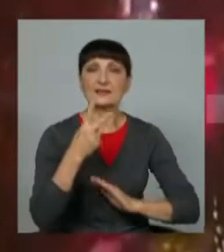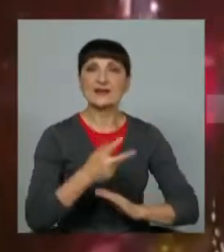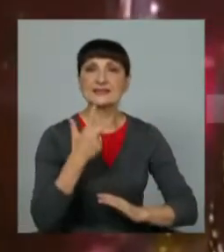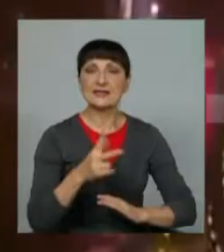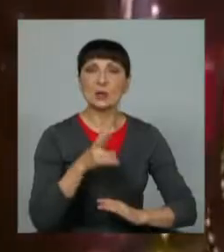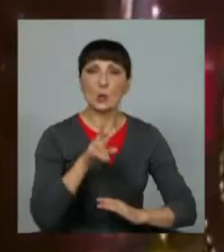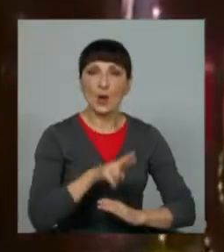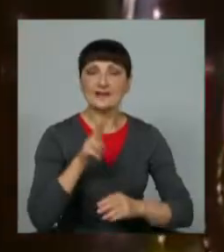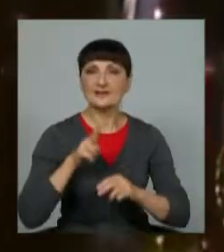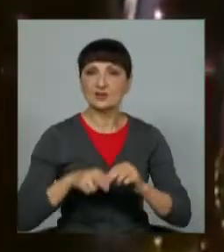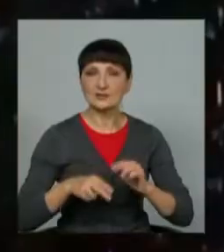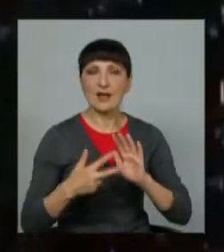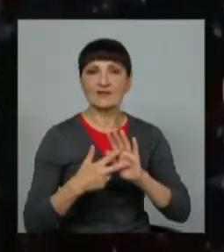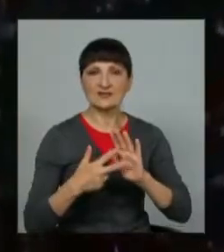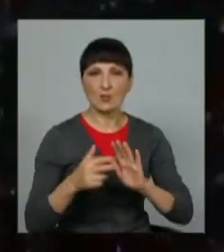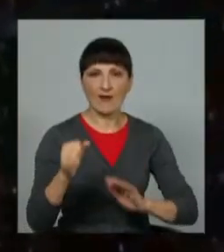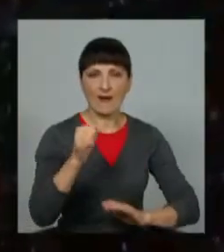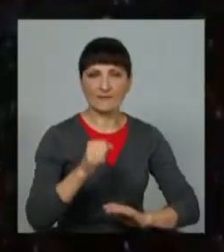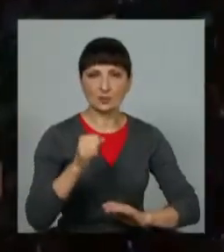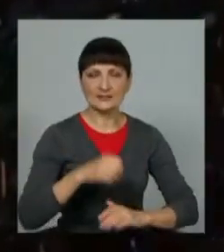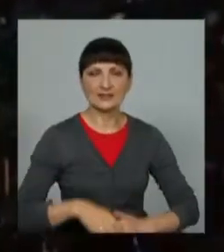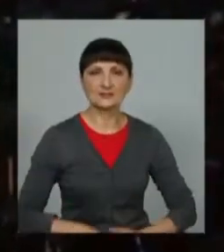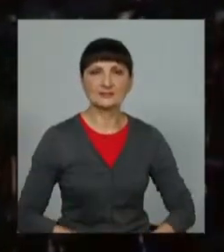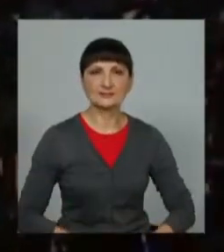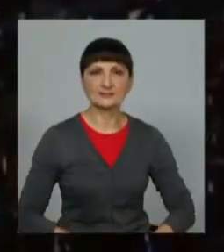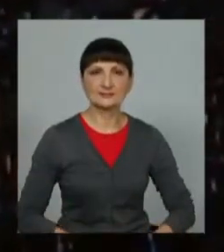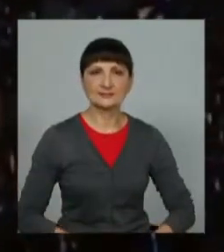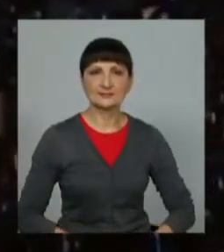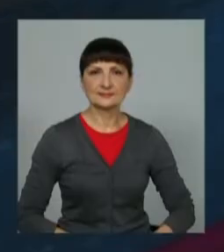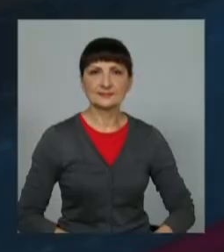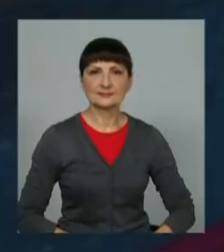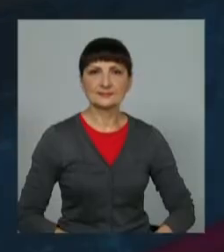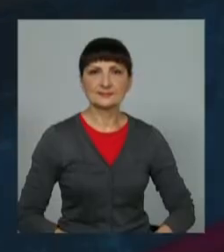23 июля и завершился 8 августа.